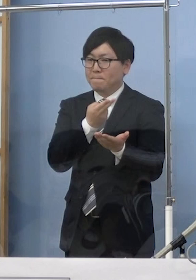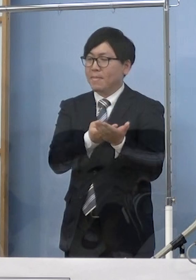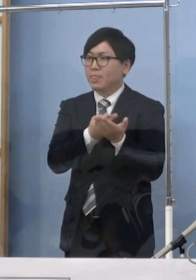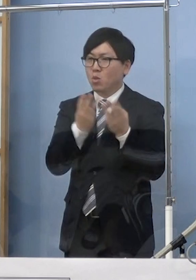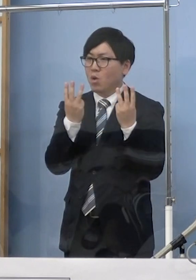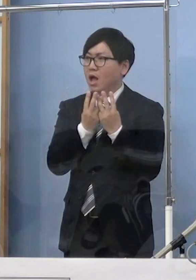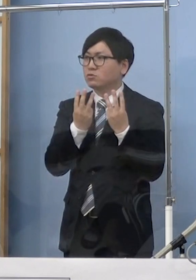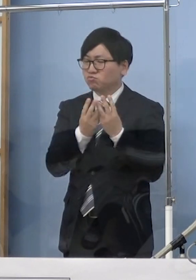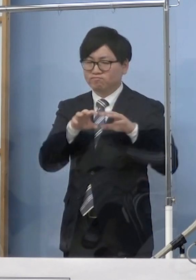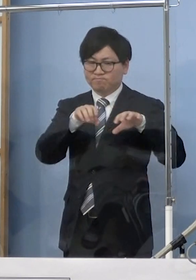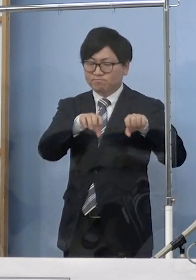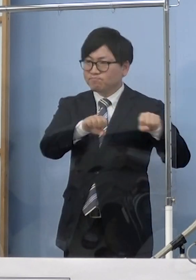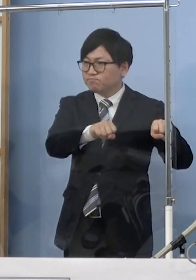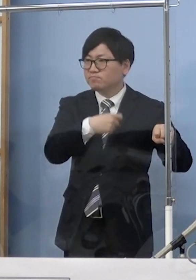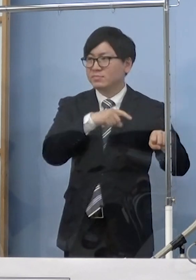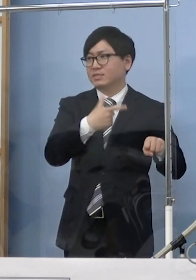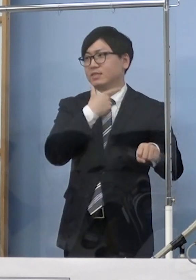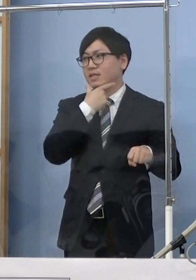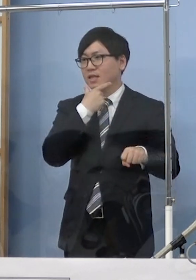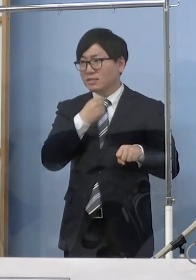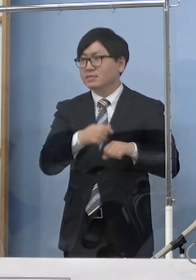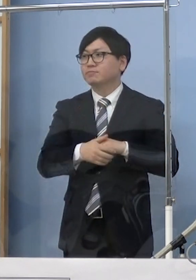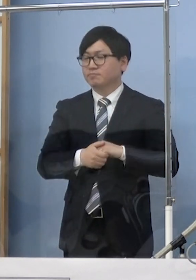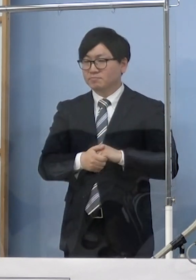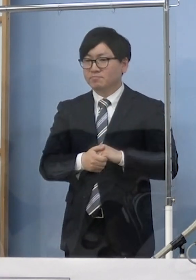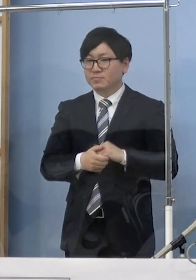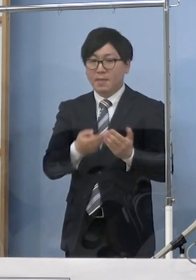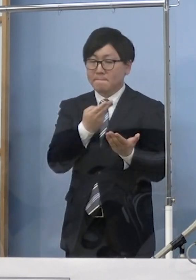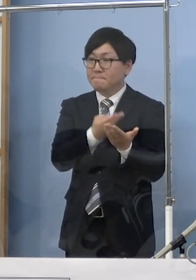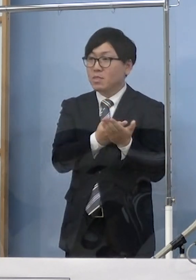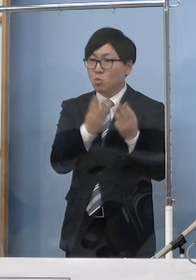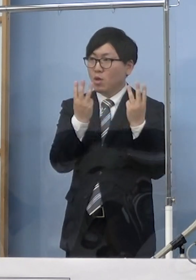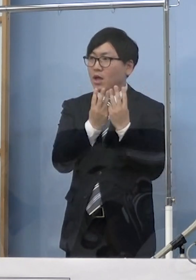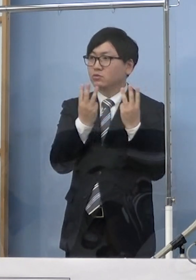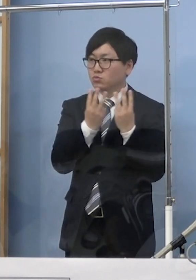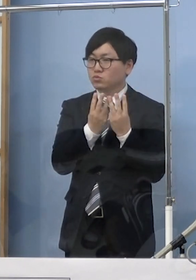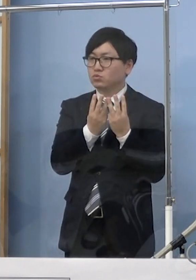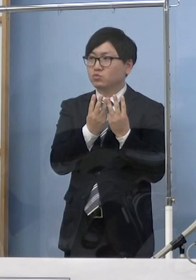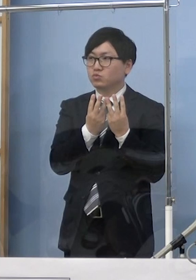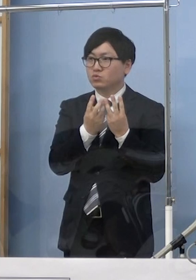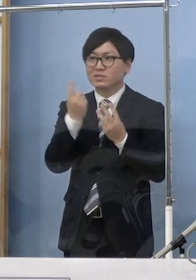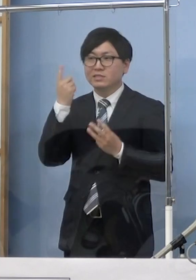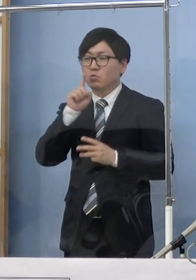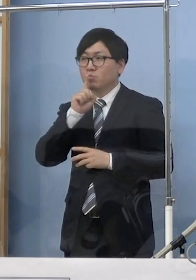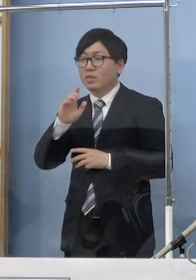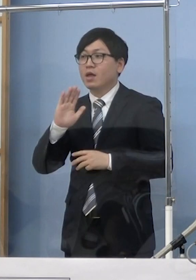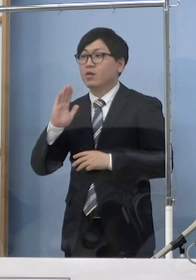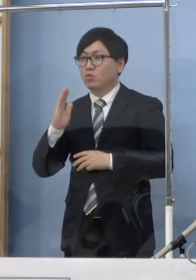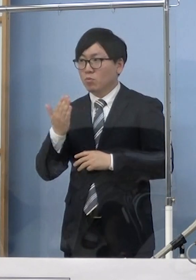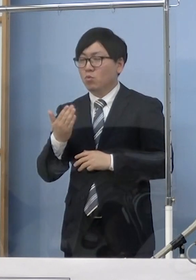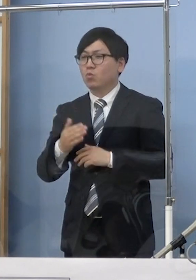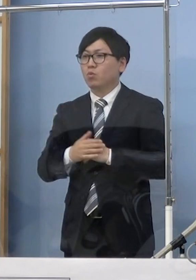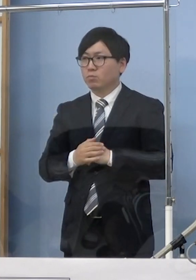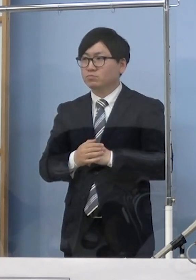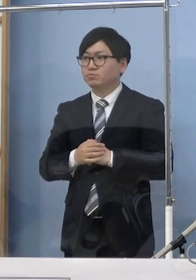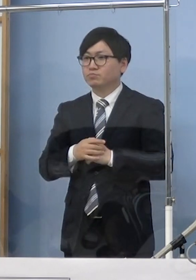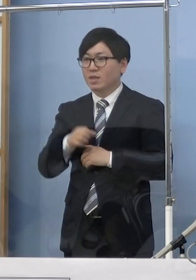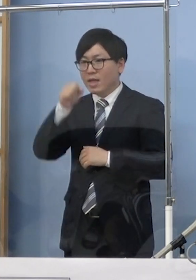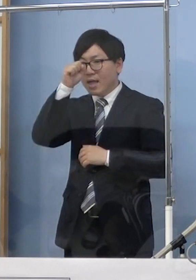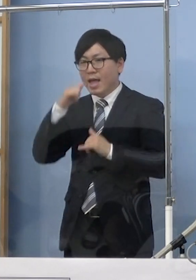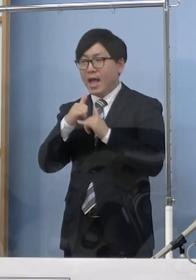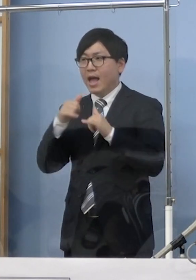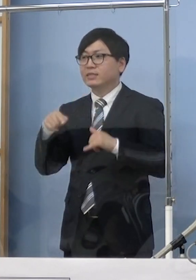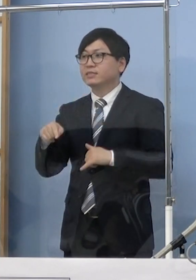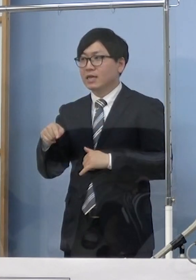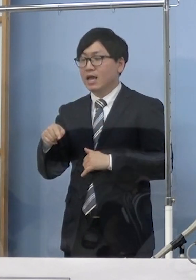で、病床の確保も昨日から申し上げているように、それぞれの既往症、それに応じ